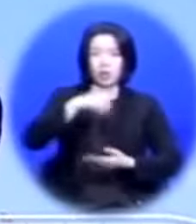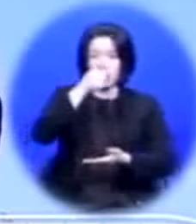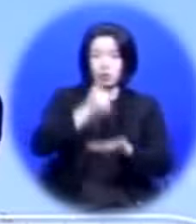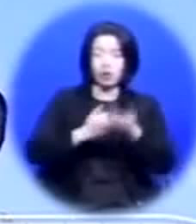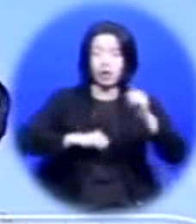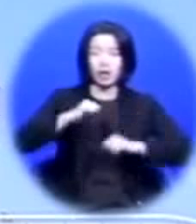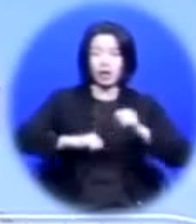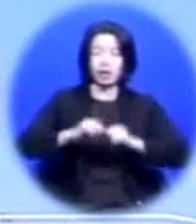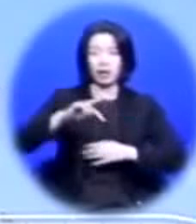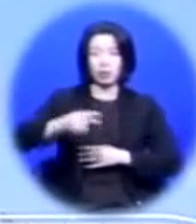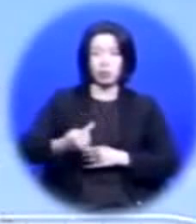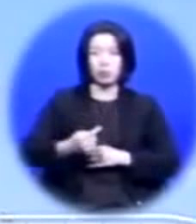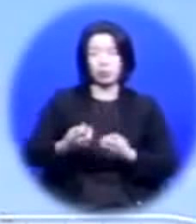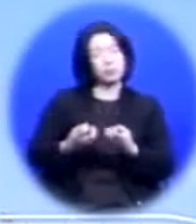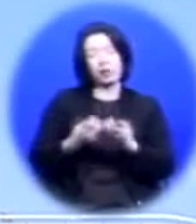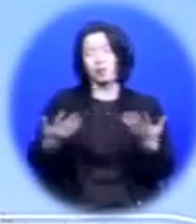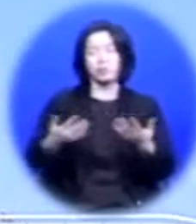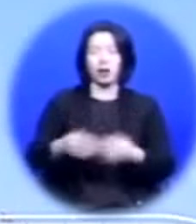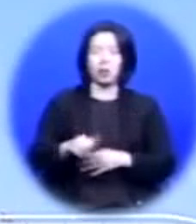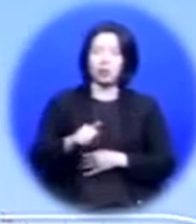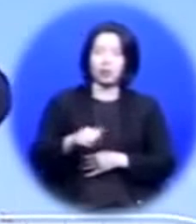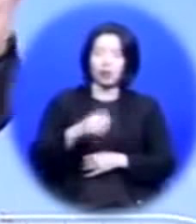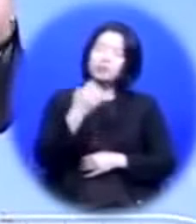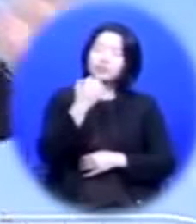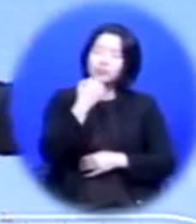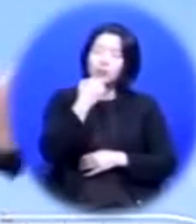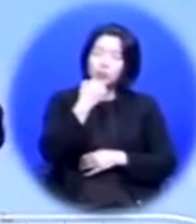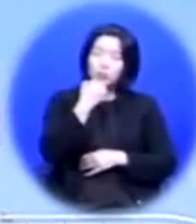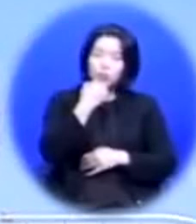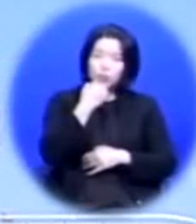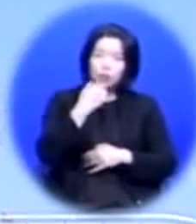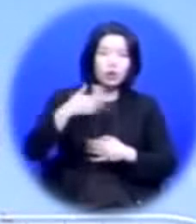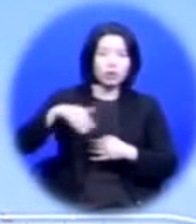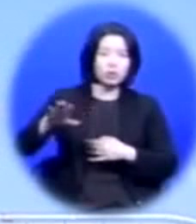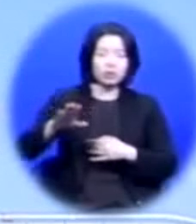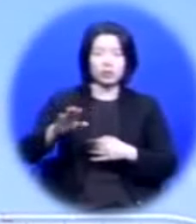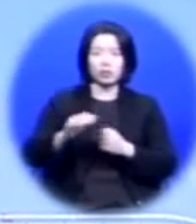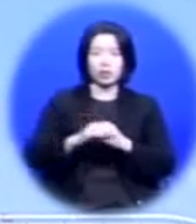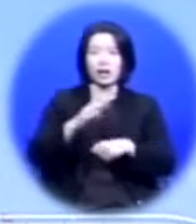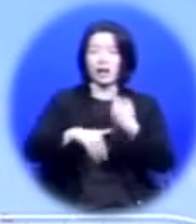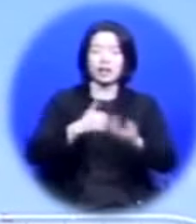어쩔 수 없다고 그냥 허허 넘기시는 하나님 아니라는